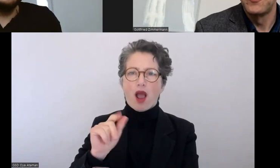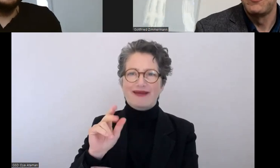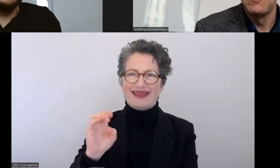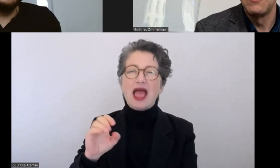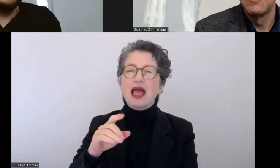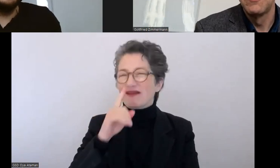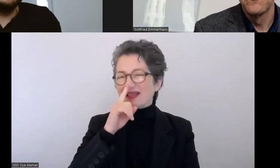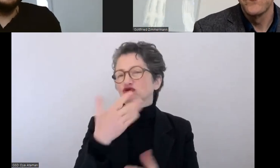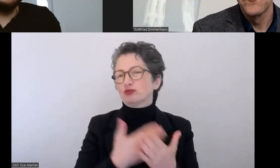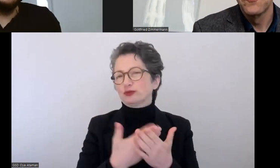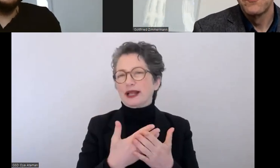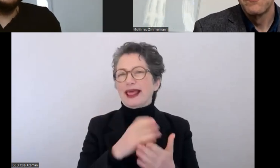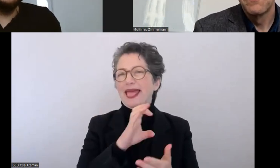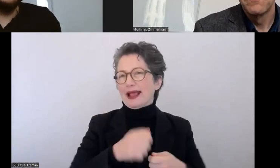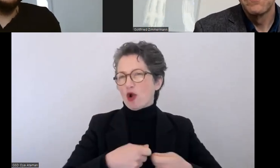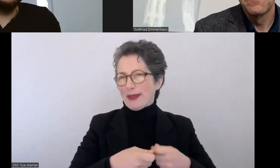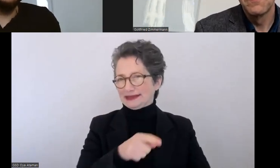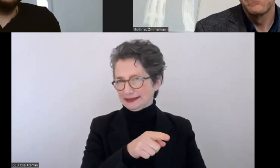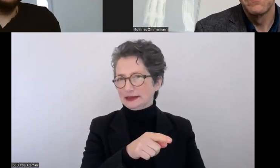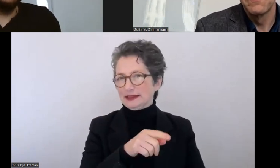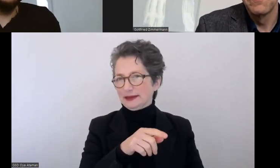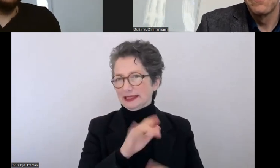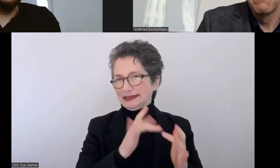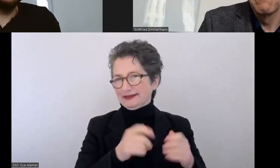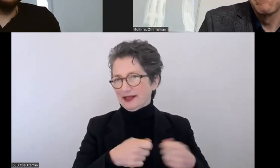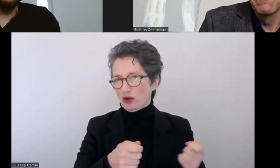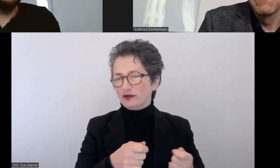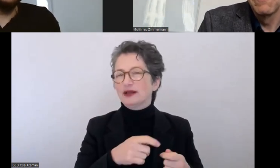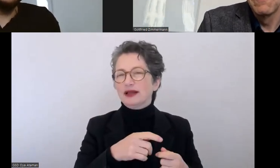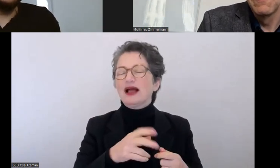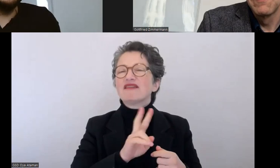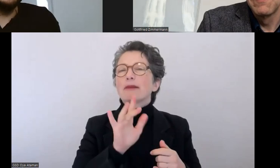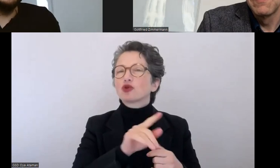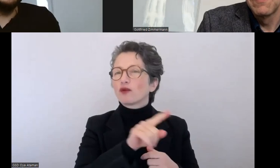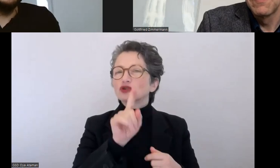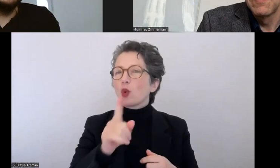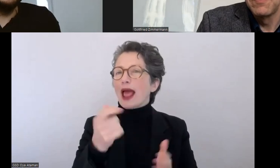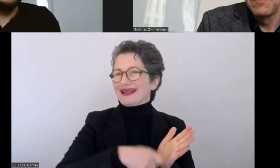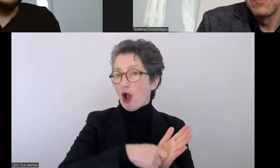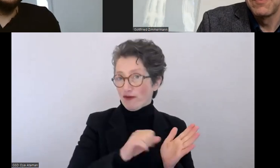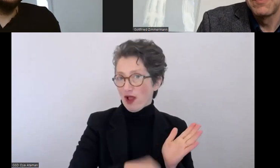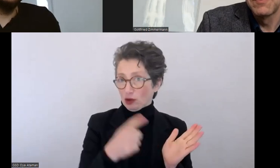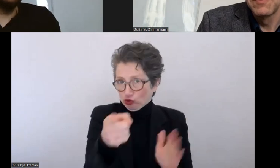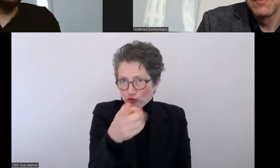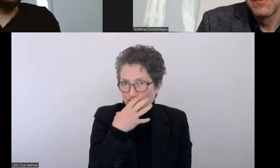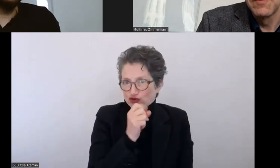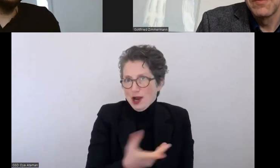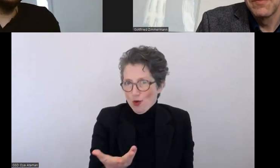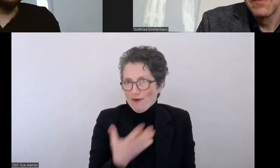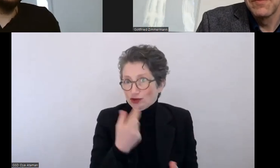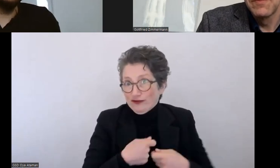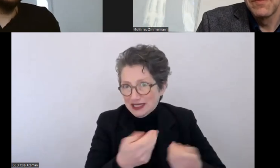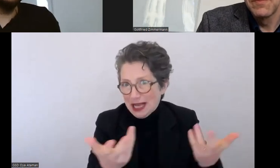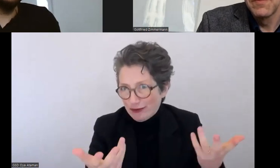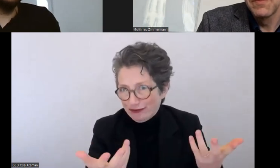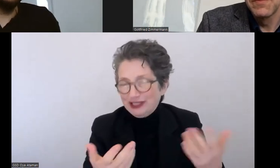anfängt, möchte man ja auch, dass der betroffene Menschen die Seite benutzen können, in dem Sinne, dass sie da auch wirklich einkaufen können. Das heißt,